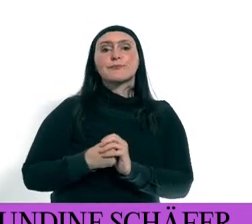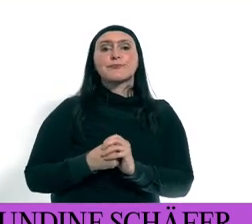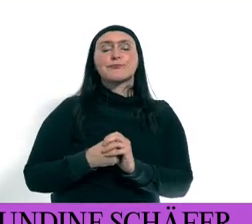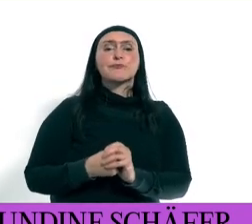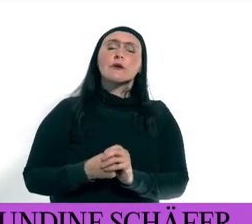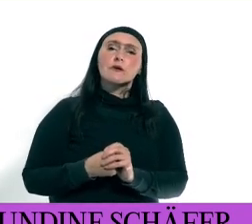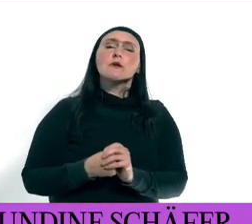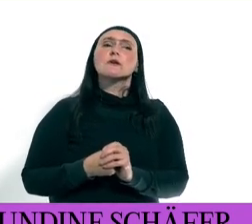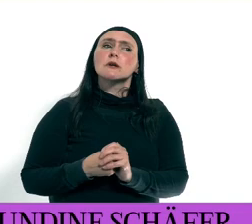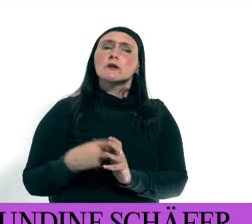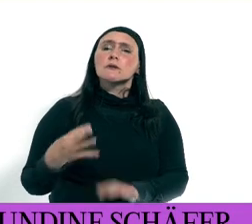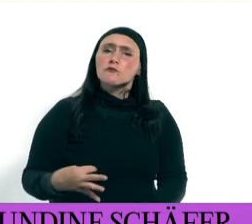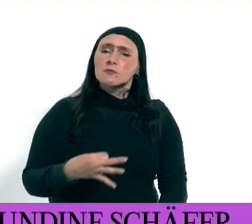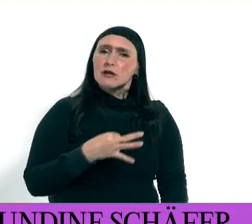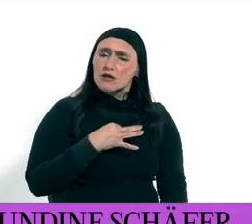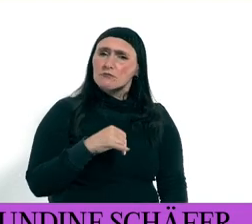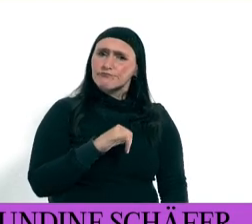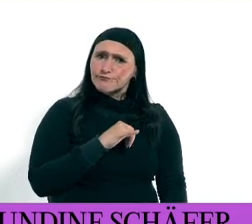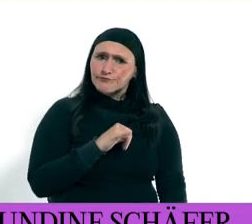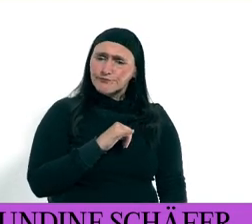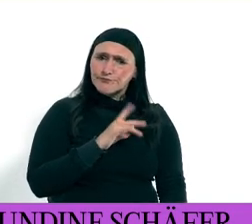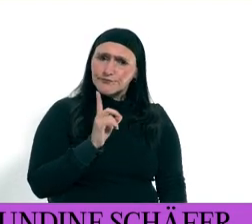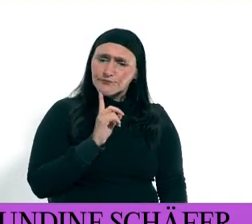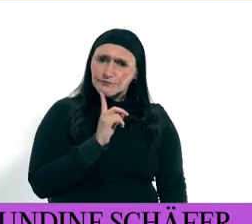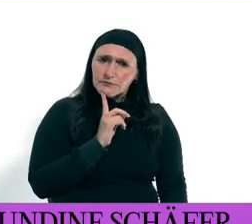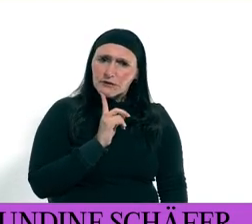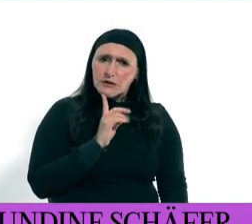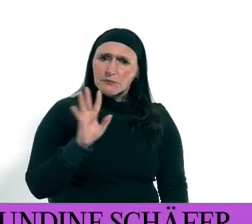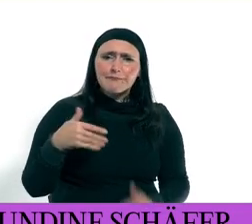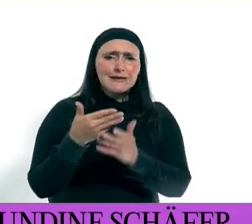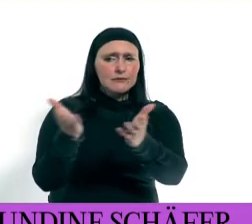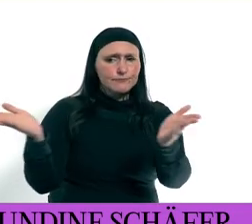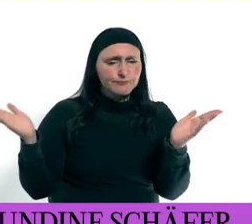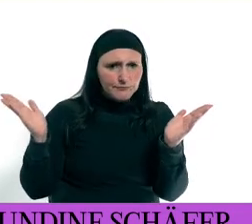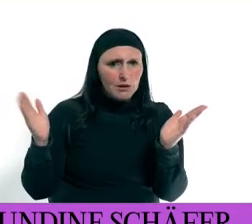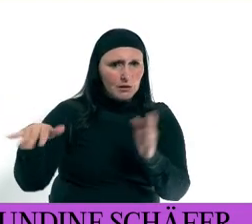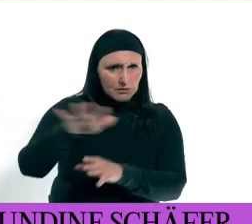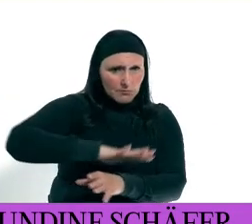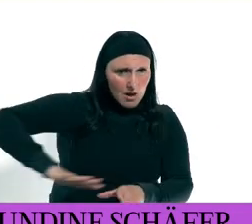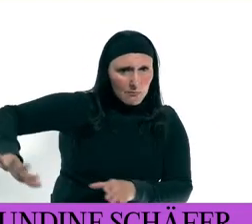Because it got attention in the more general public.